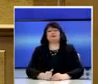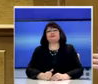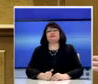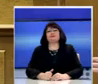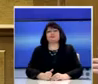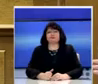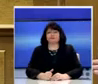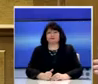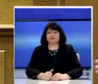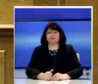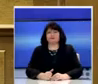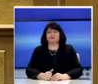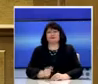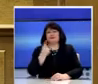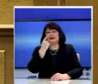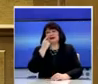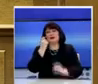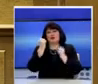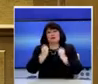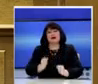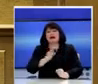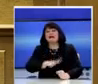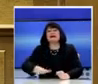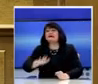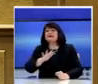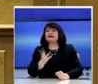Να δούμε όμως ποια είναι η κατάσταση σήμερα.